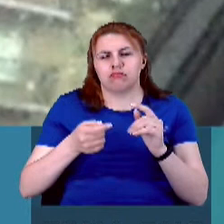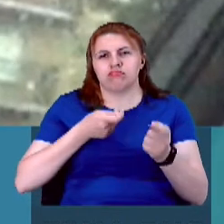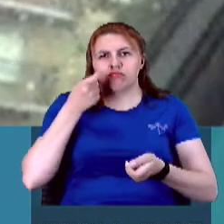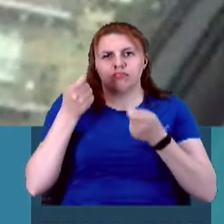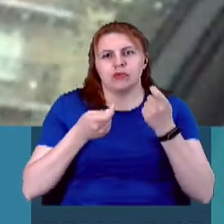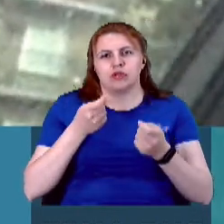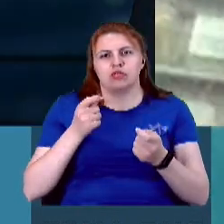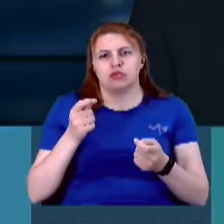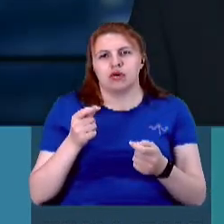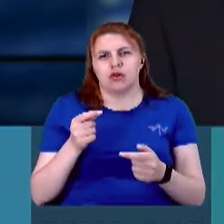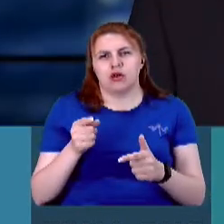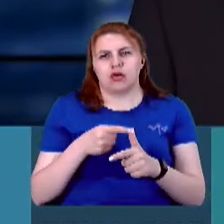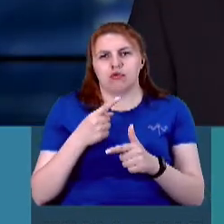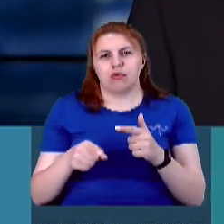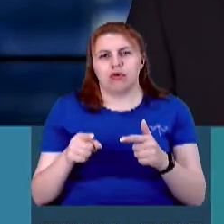цієї справи.